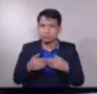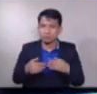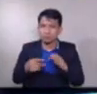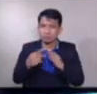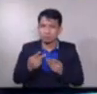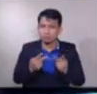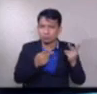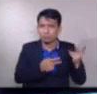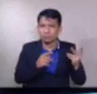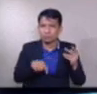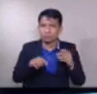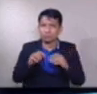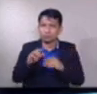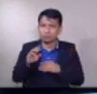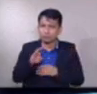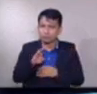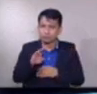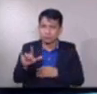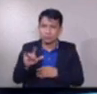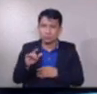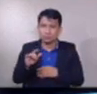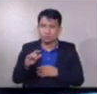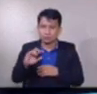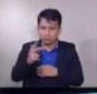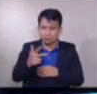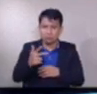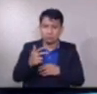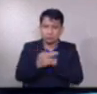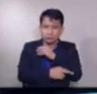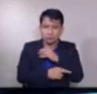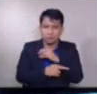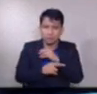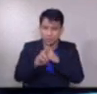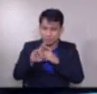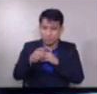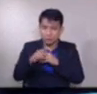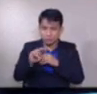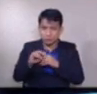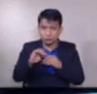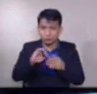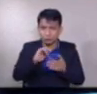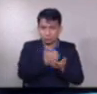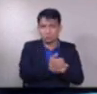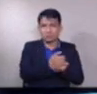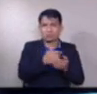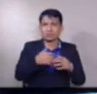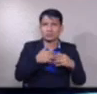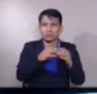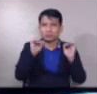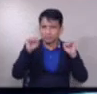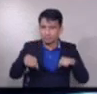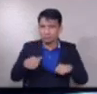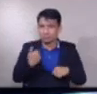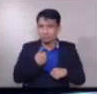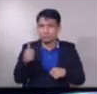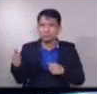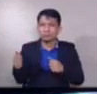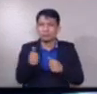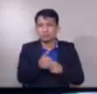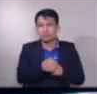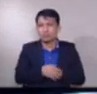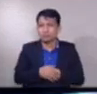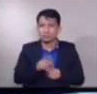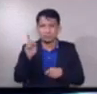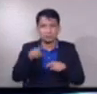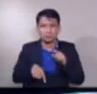na yun, tatlong rehiyon lang daw ang pwedeng tumayo sa sarili nilang kakayahan.